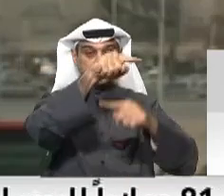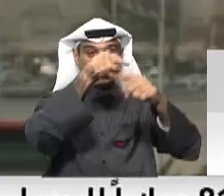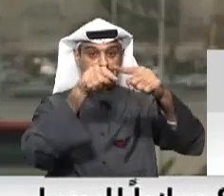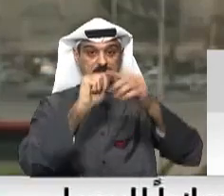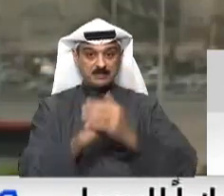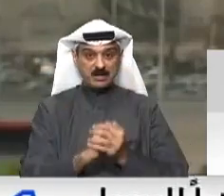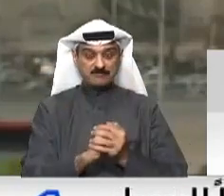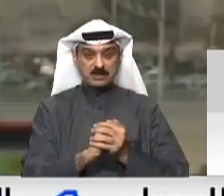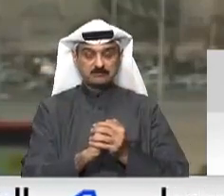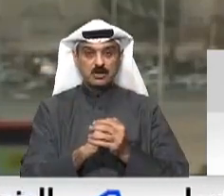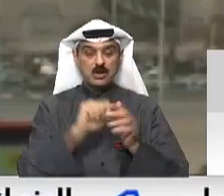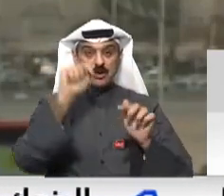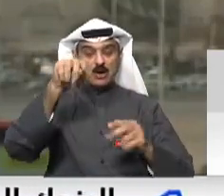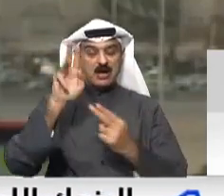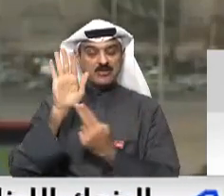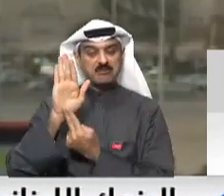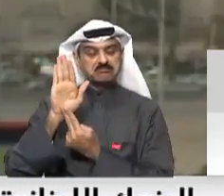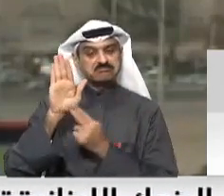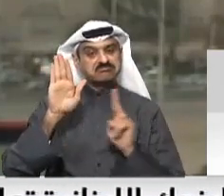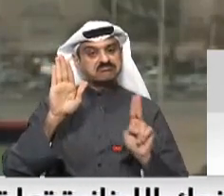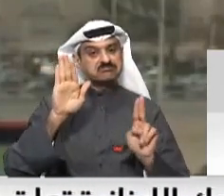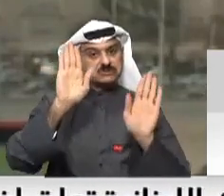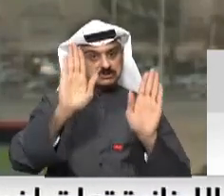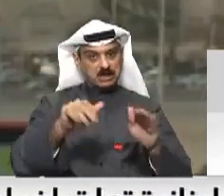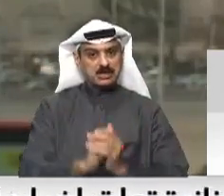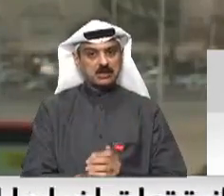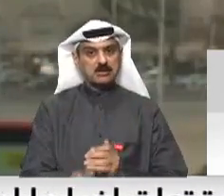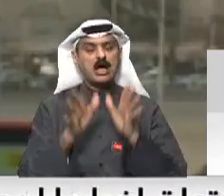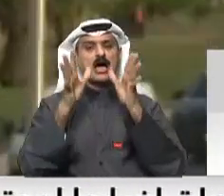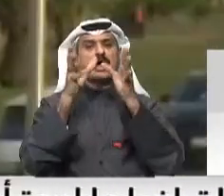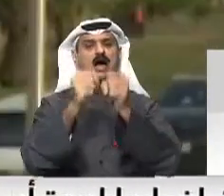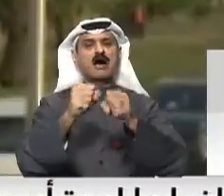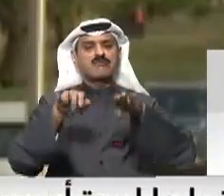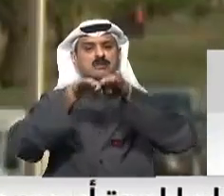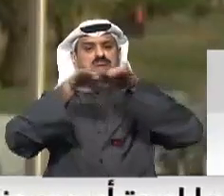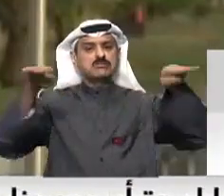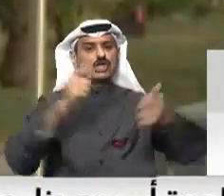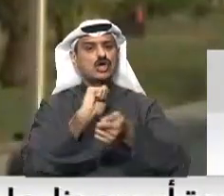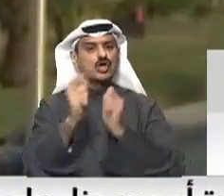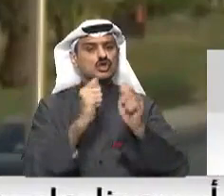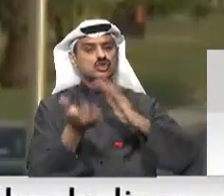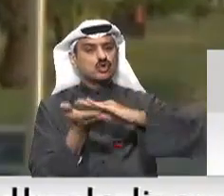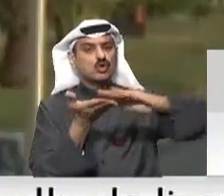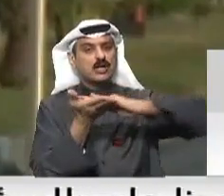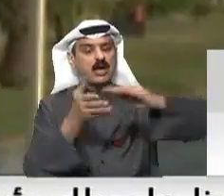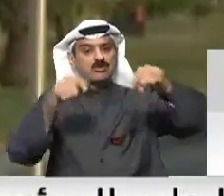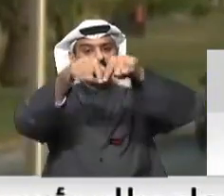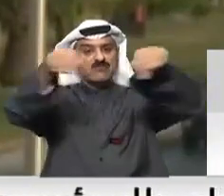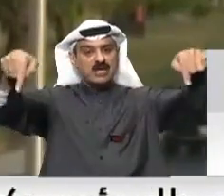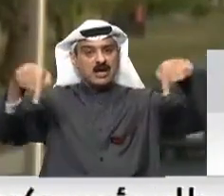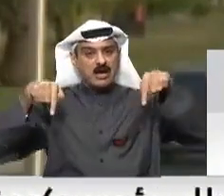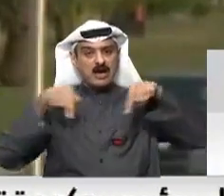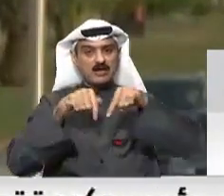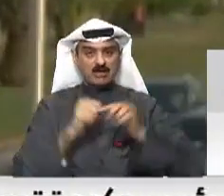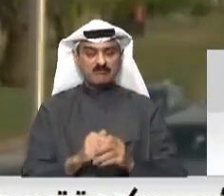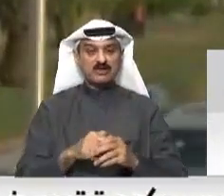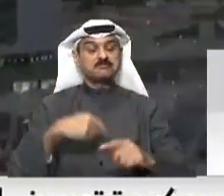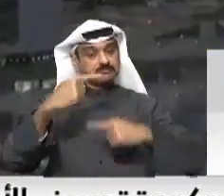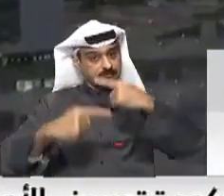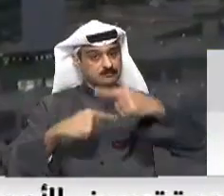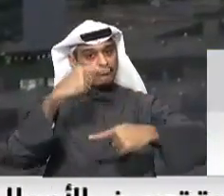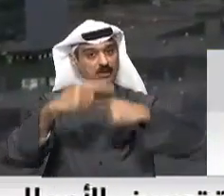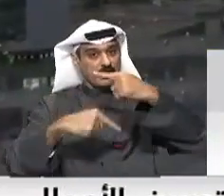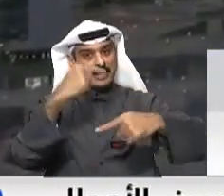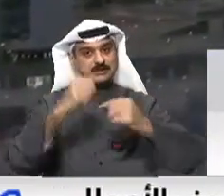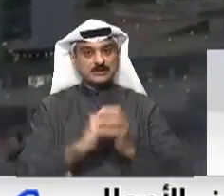مختلف مؤشرات الاقتصاد الكلي سيحافظ سوق العقار الكويتي على استقراره وربما يتسارع بشكل معتدل